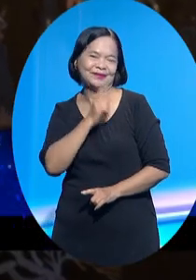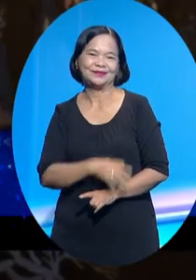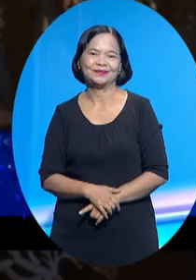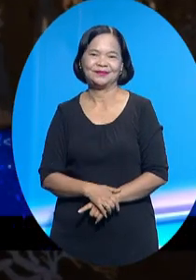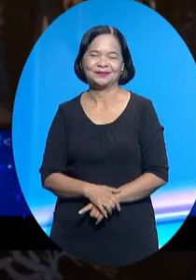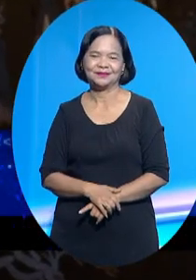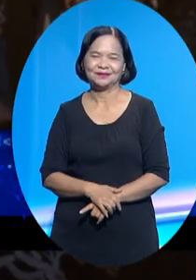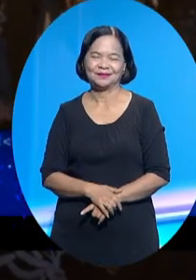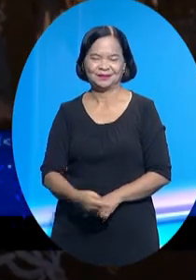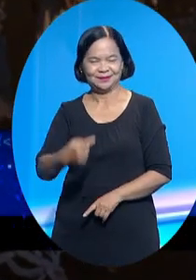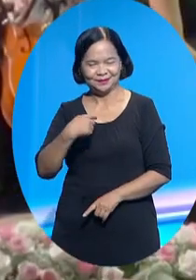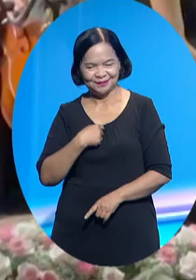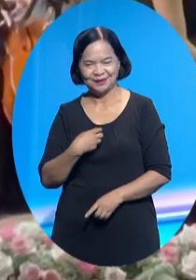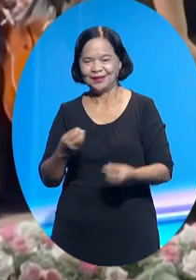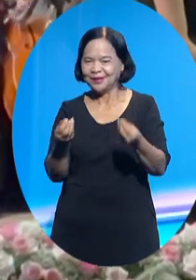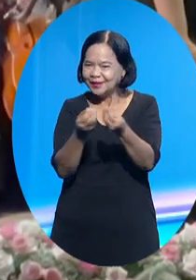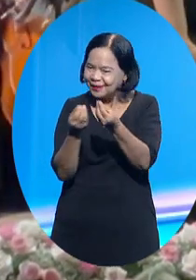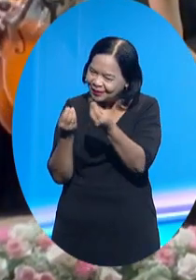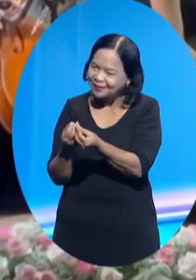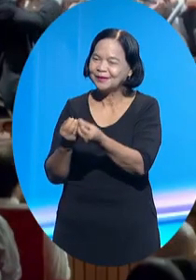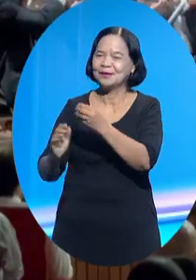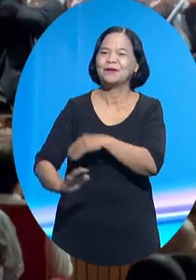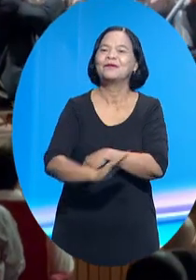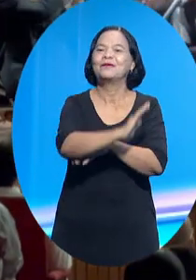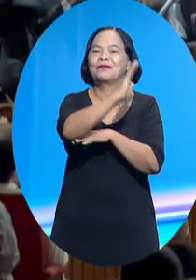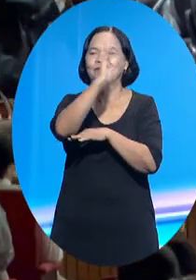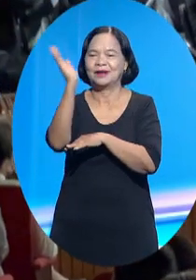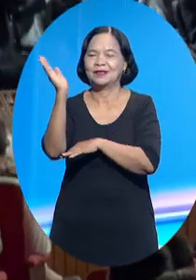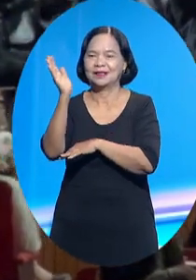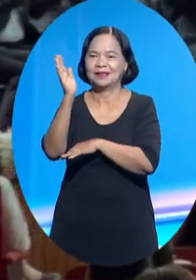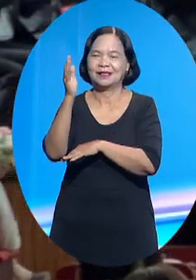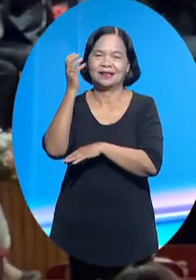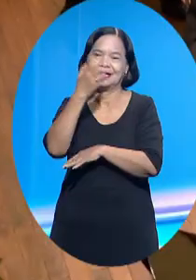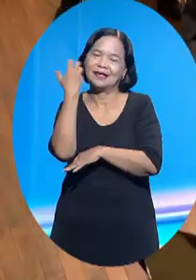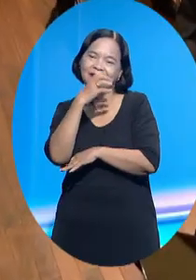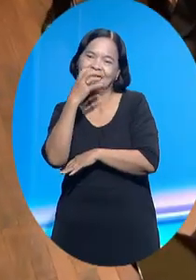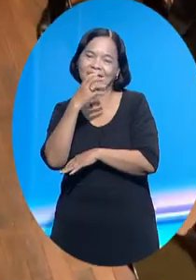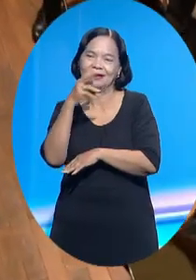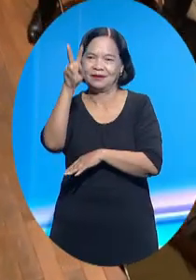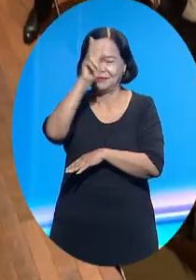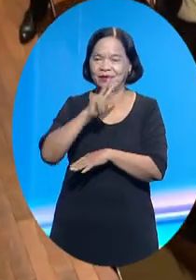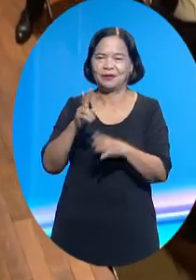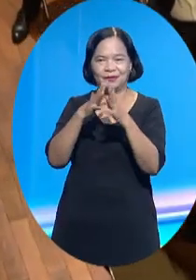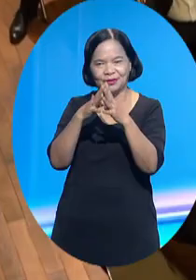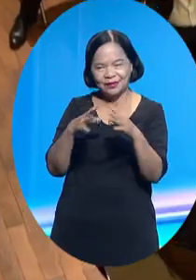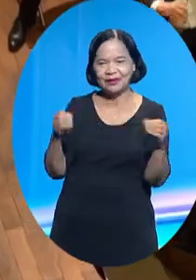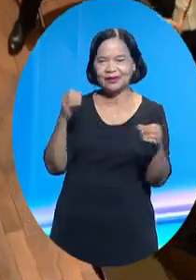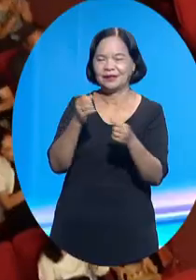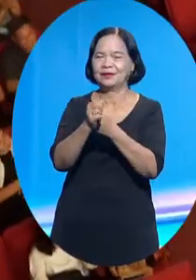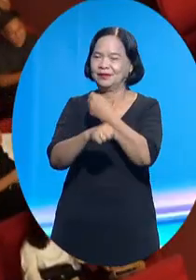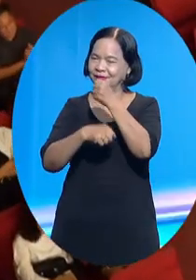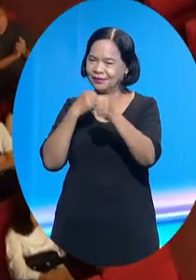Toyota đã đóng góp vào cái việc phát triển văn hóa âm nhạc cổ điển Việt Nam rất là tốt đấy. Trong rất là nhiều năm, trong việc xây dựng công chúng và theo nghiệp